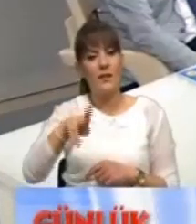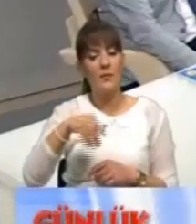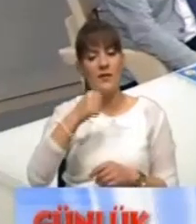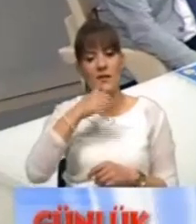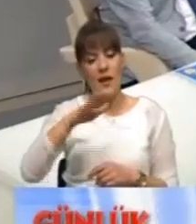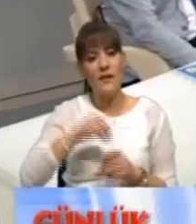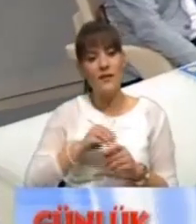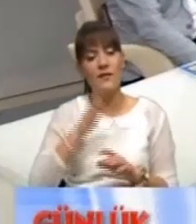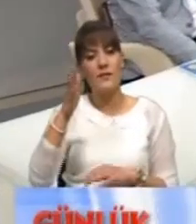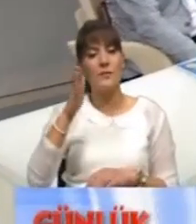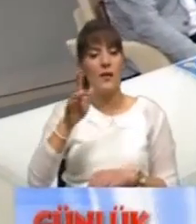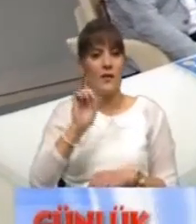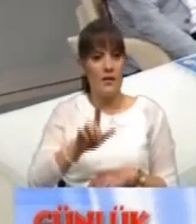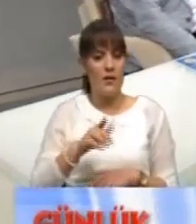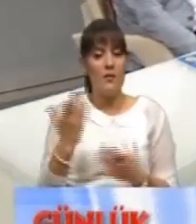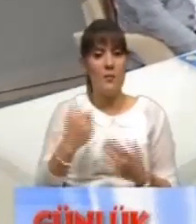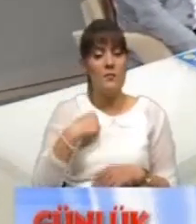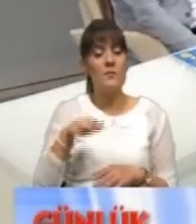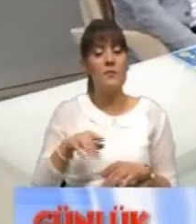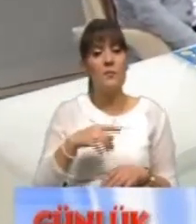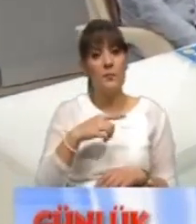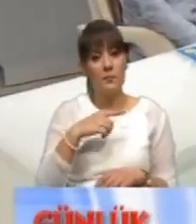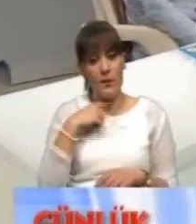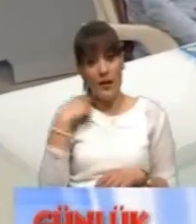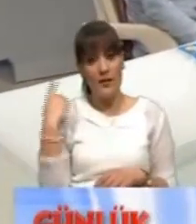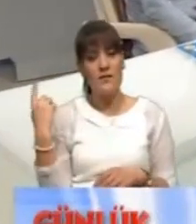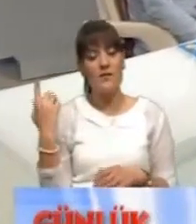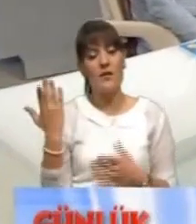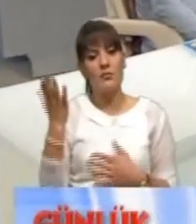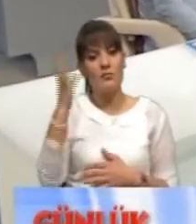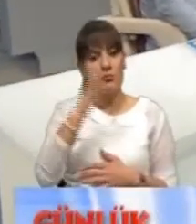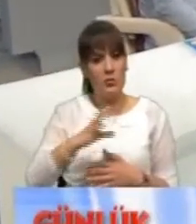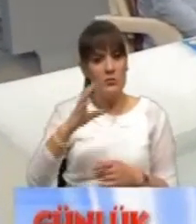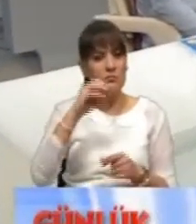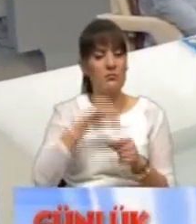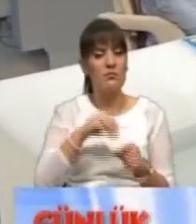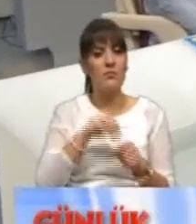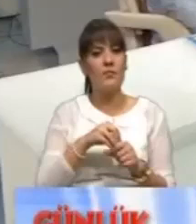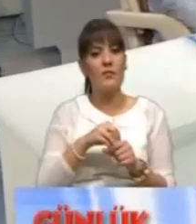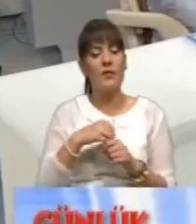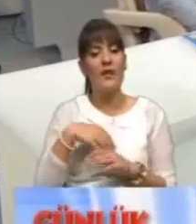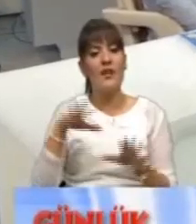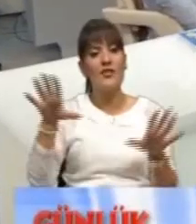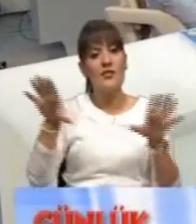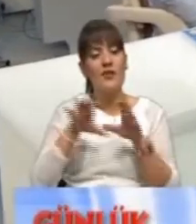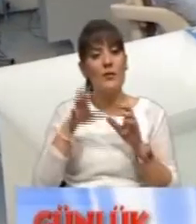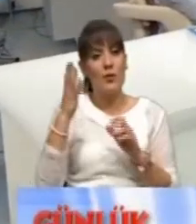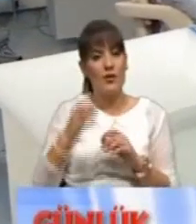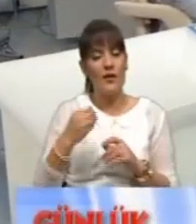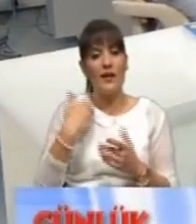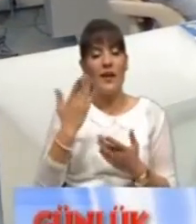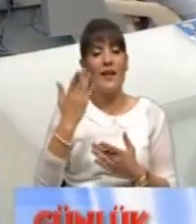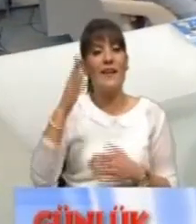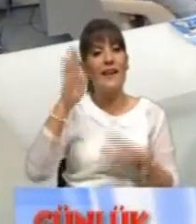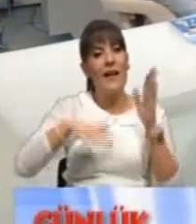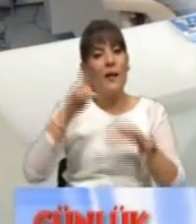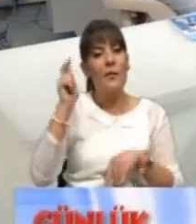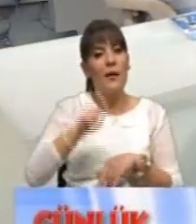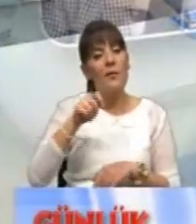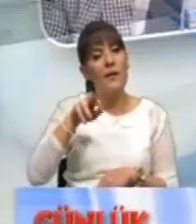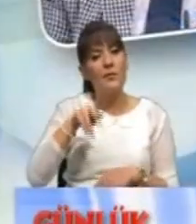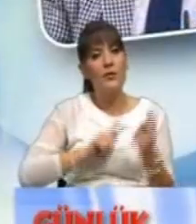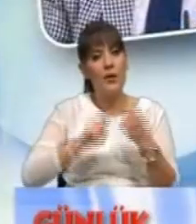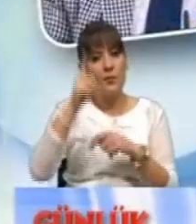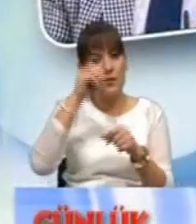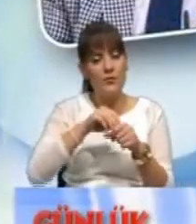doğru gitmeleri gerekiyor. Evet. Ama biz maalesef gerek turizmde çekim aracı olarak kullanmak, cazibe aracı olarak kullanmak